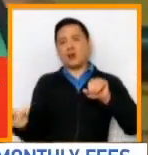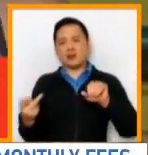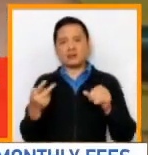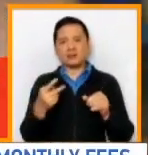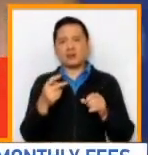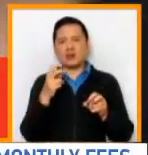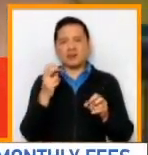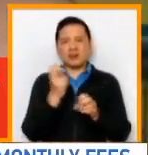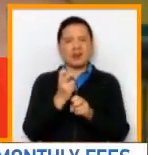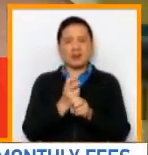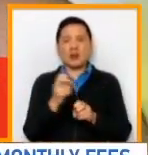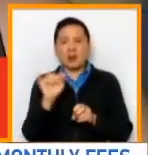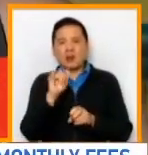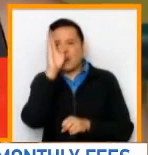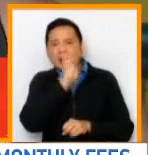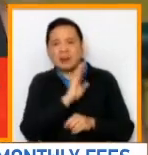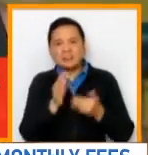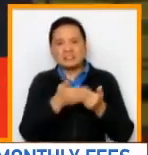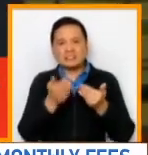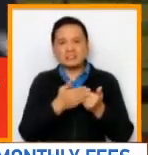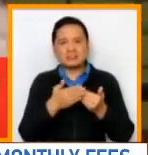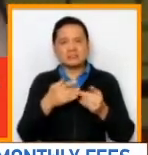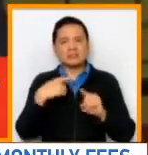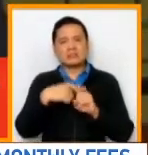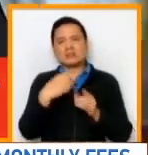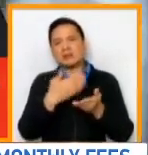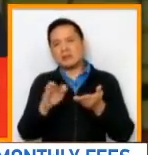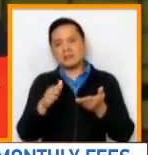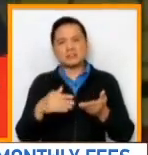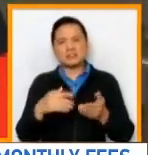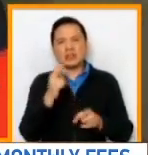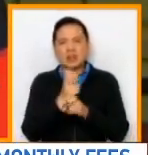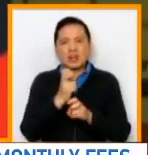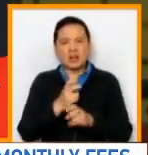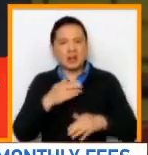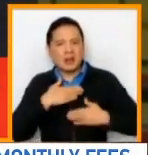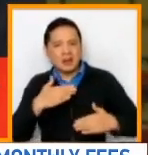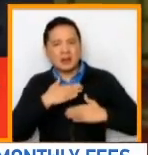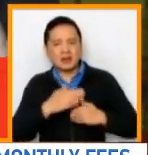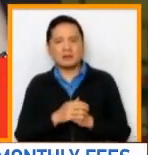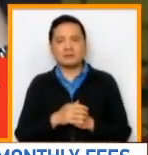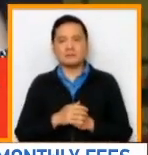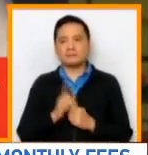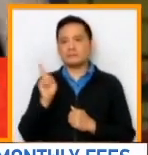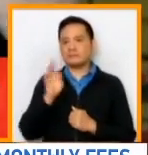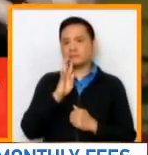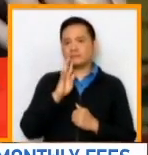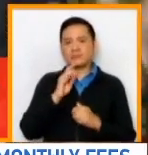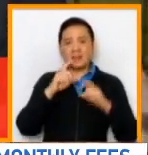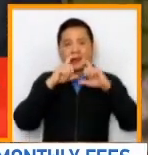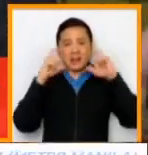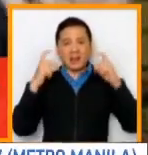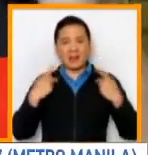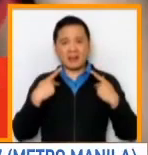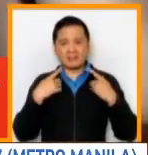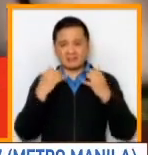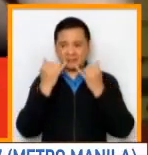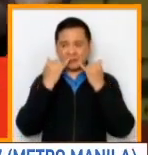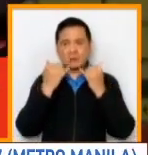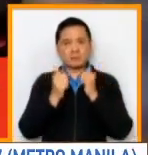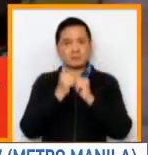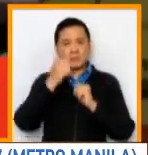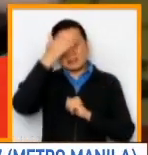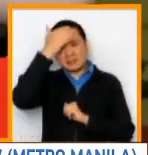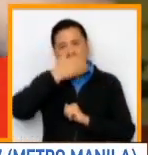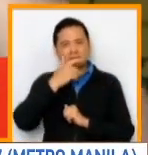Kaya okay naman siguro kung may ganito, tsaka ang hirap huminga. May face mask na po kasi eh. So, dapat tanggalin na po talaga yung face shield.